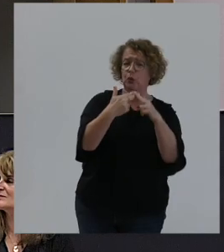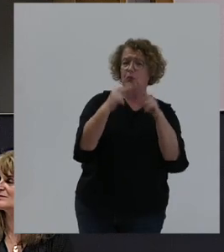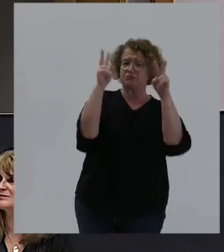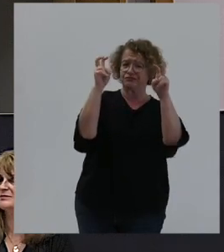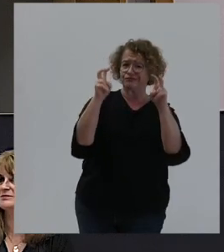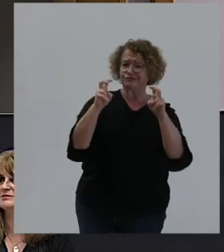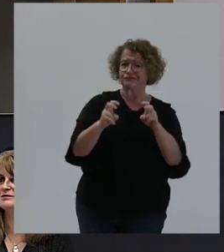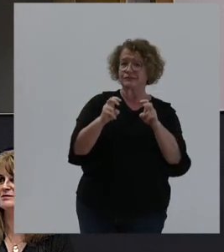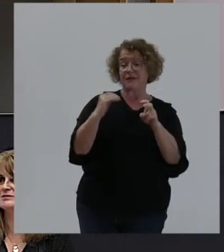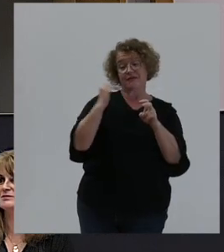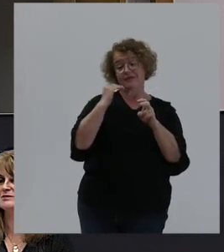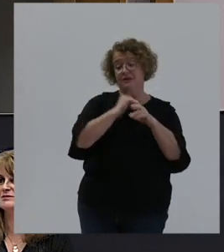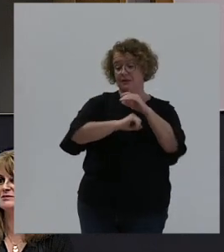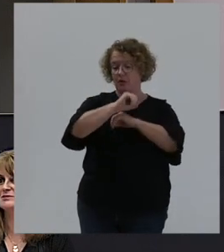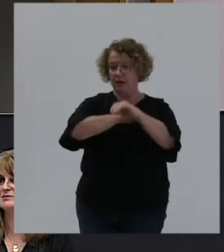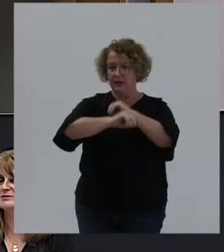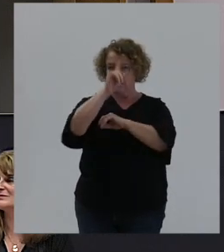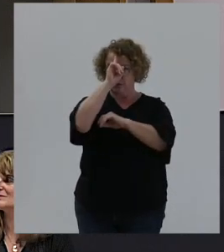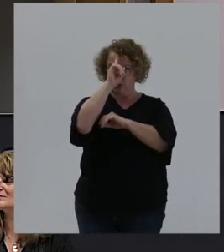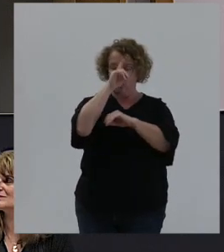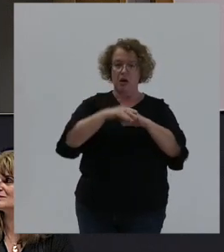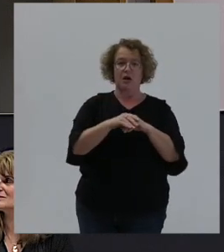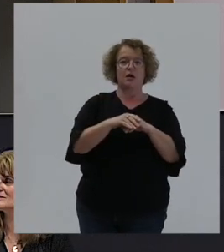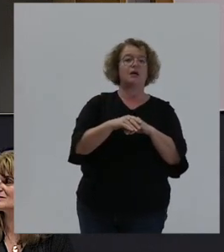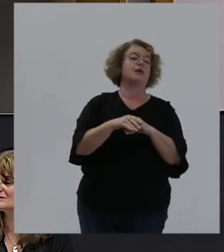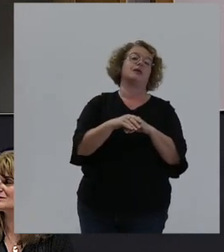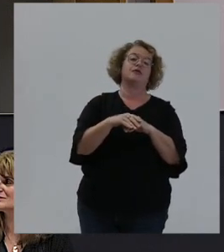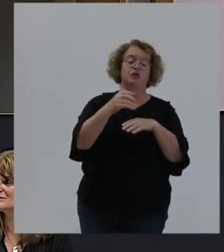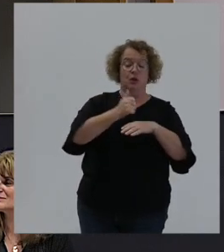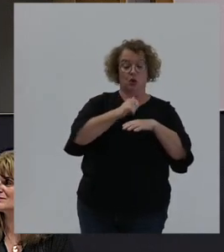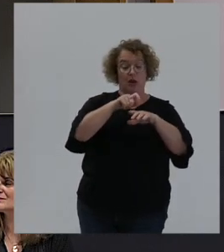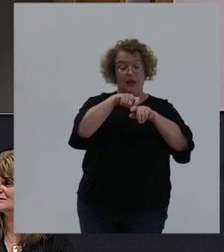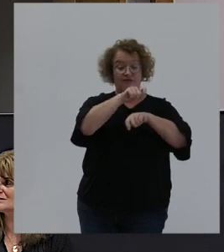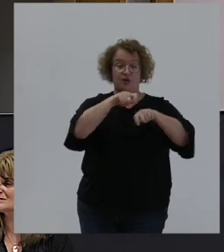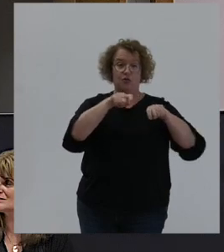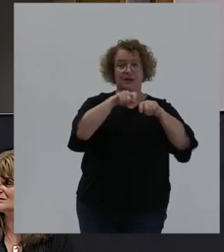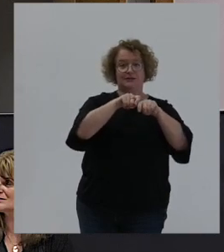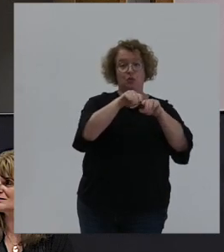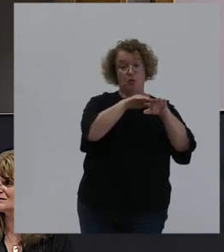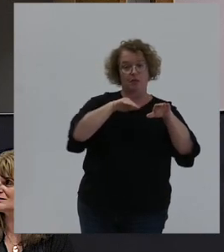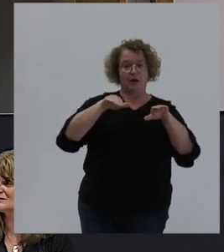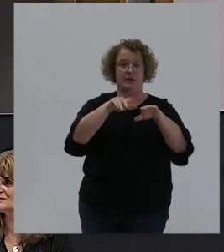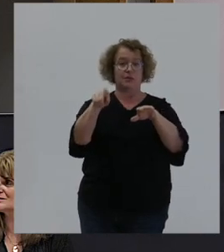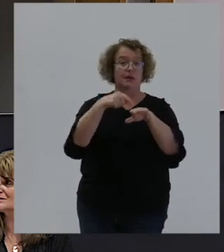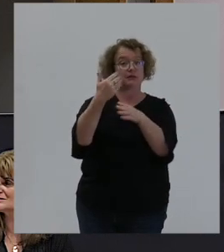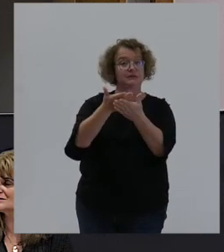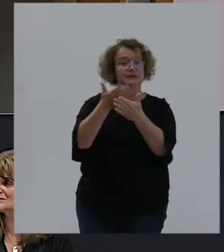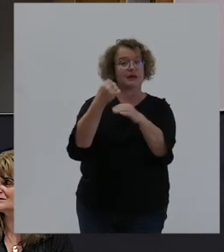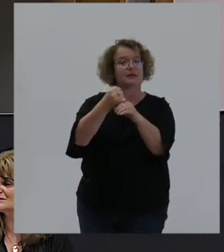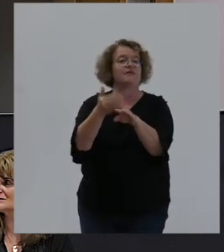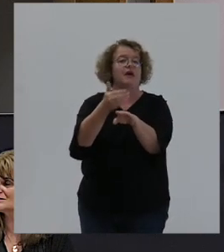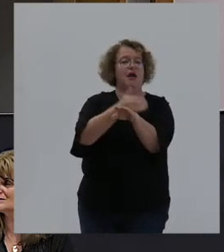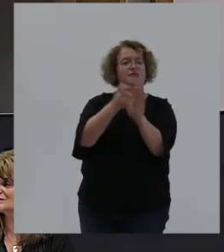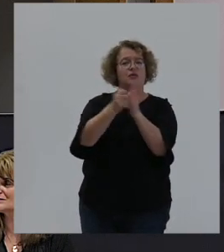rapidité, parce qu'en même temps que l'auto-évaluation HFRS, parce que tout simplement, le travail qui aurait dû être anticipé avant